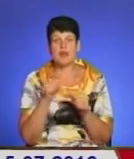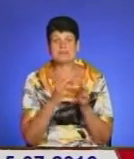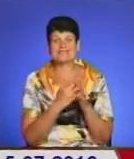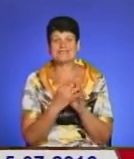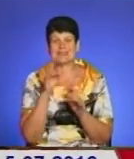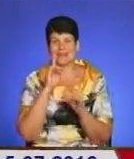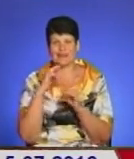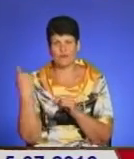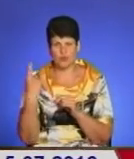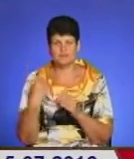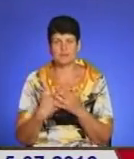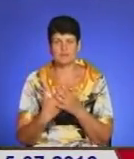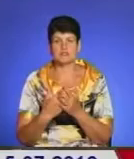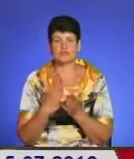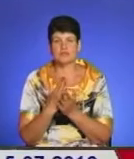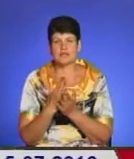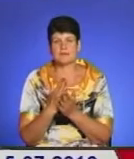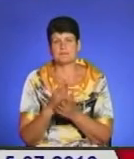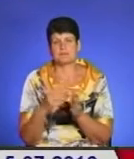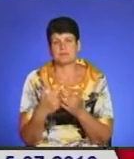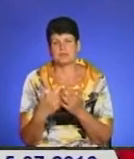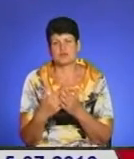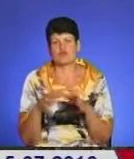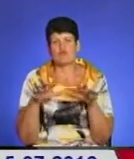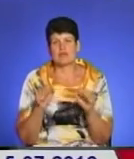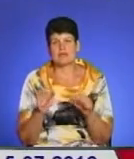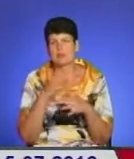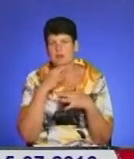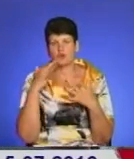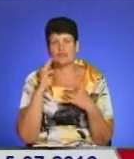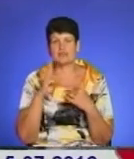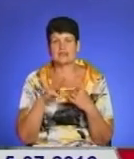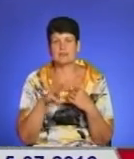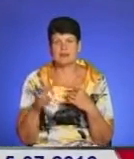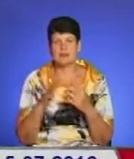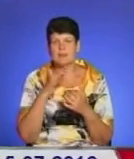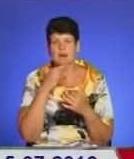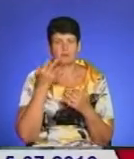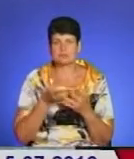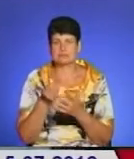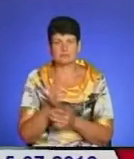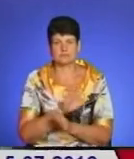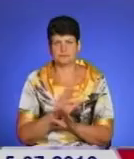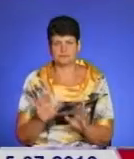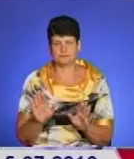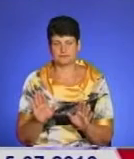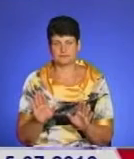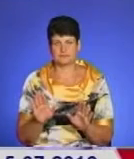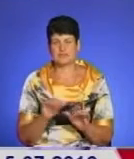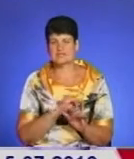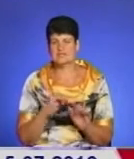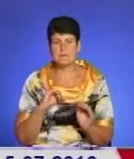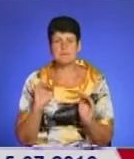рівні 0,01%. Таким чином власники багатьох квадратів майже нічого не платитимуть. Найменші